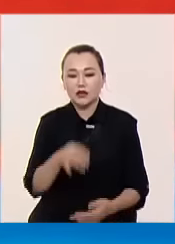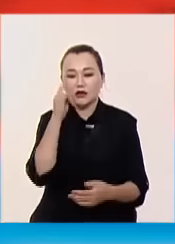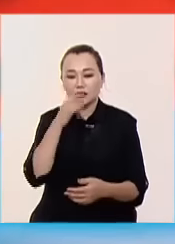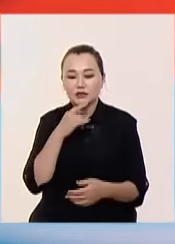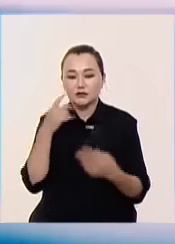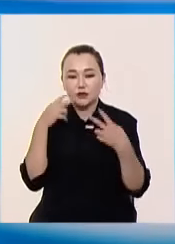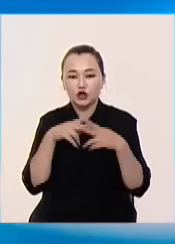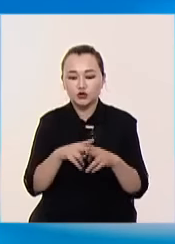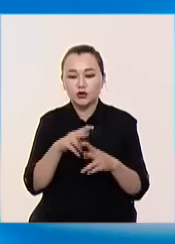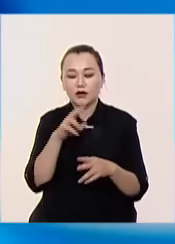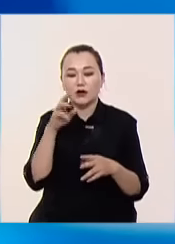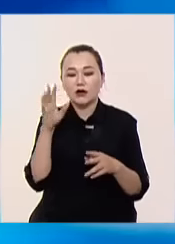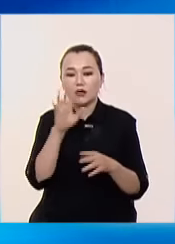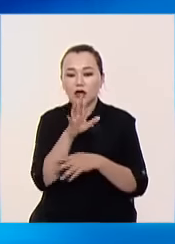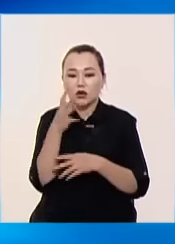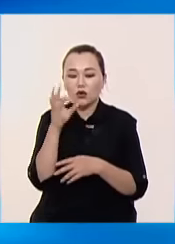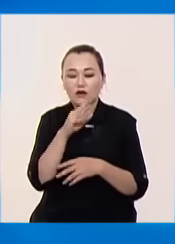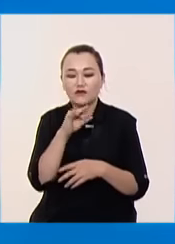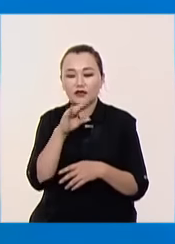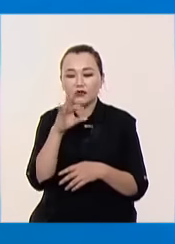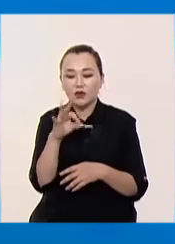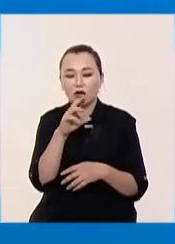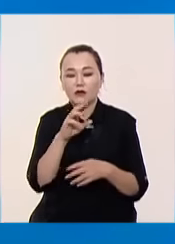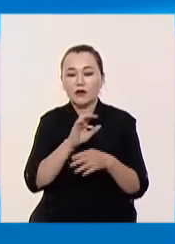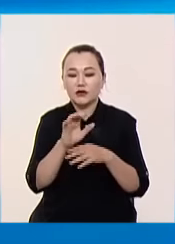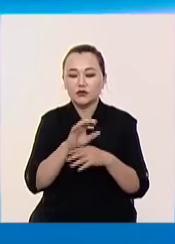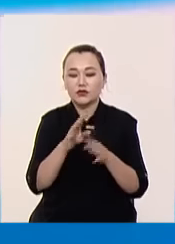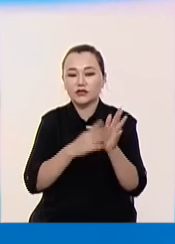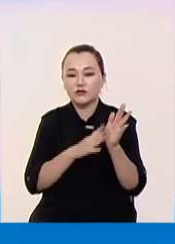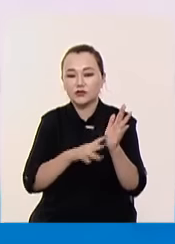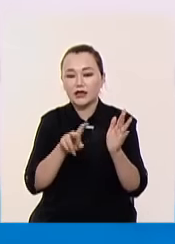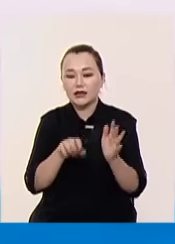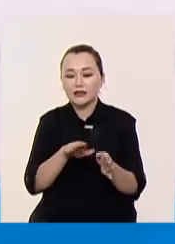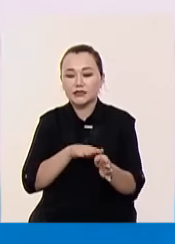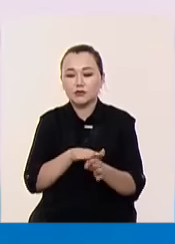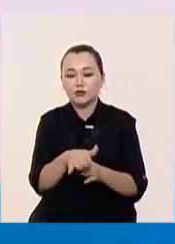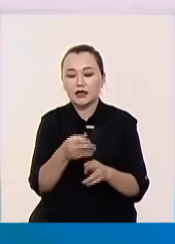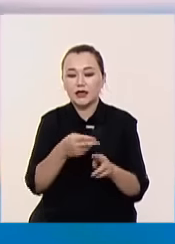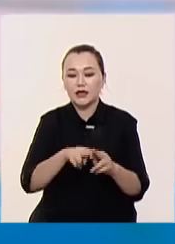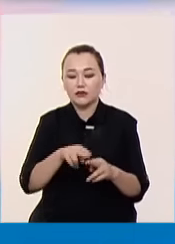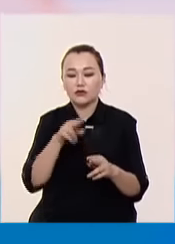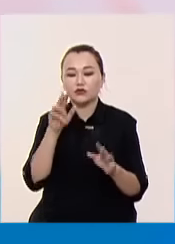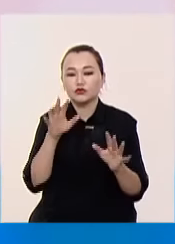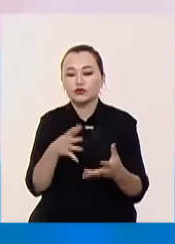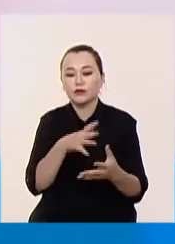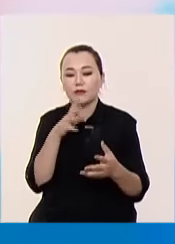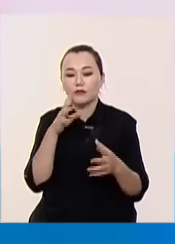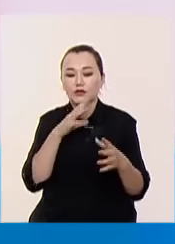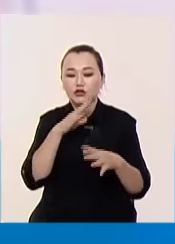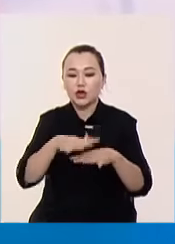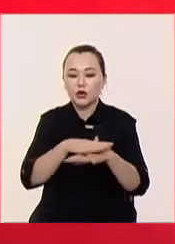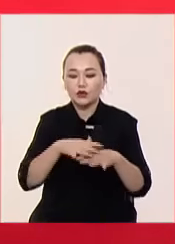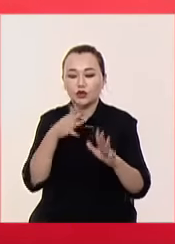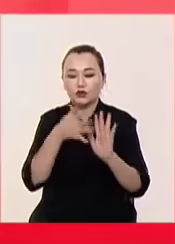Казахстанскому институту ботаники и фитоинтродукции исполнилось 90 лет. К этому событию приурочили международную конференцию по